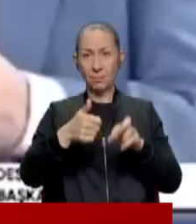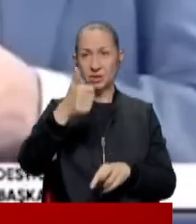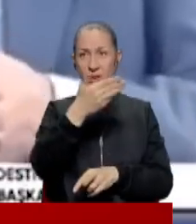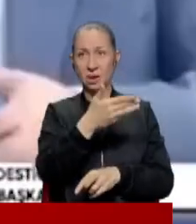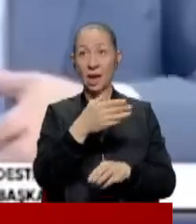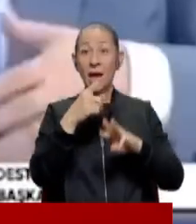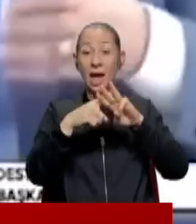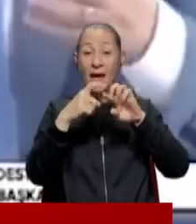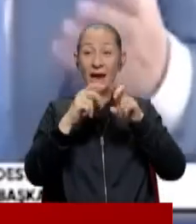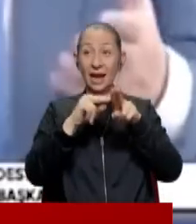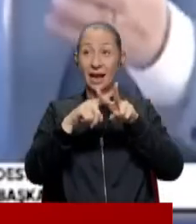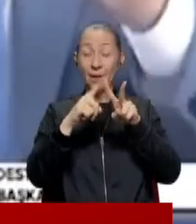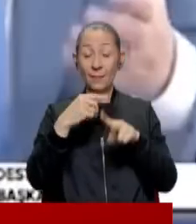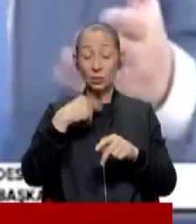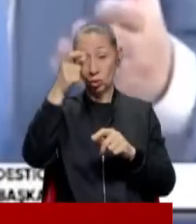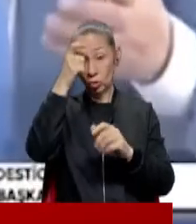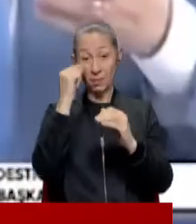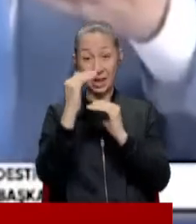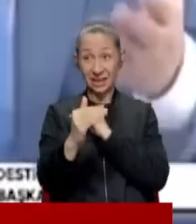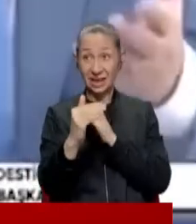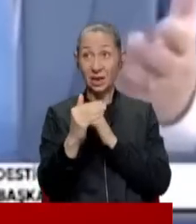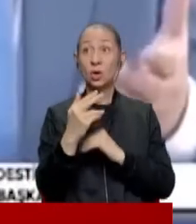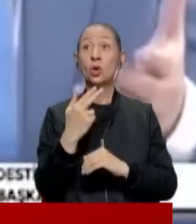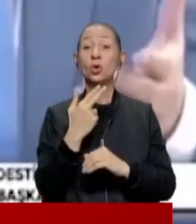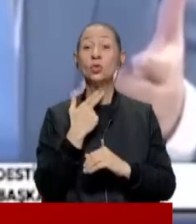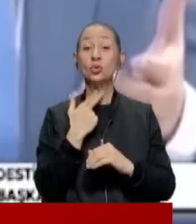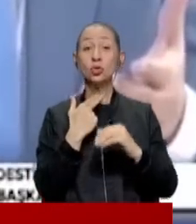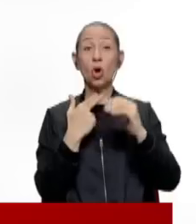Erkan başlar Türk milletinin karşısına